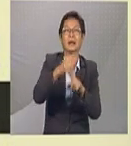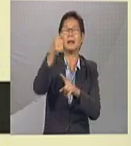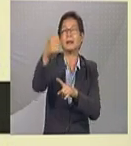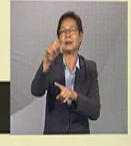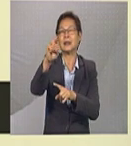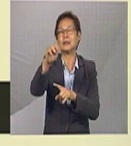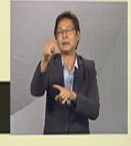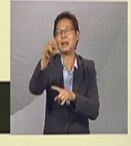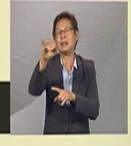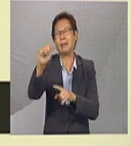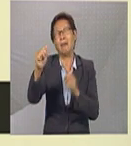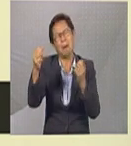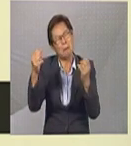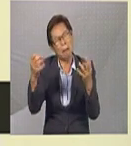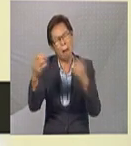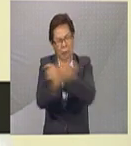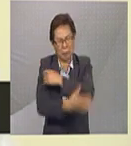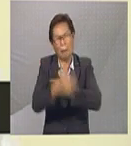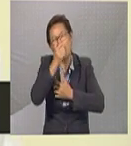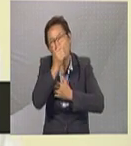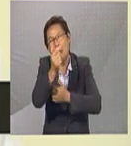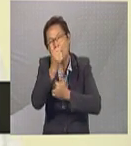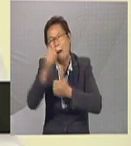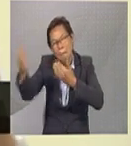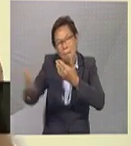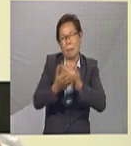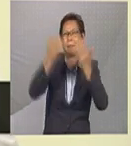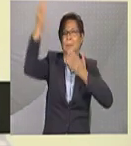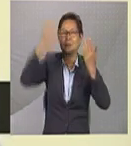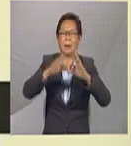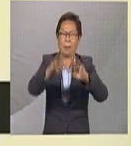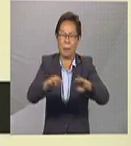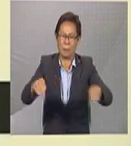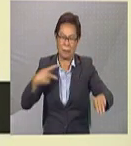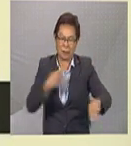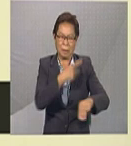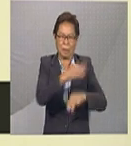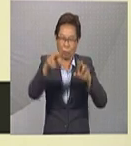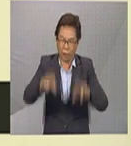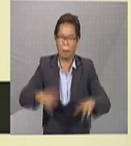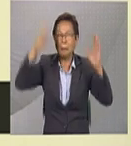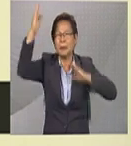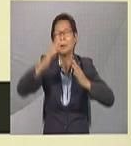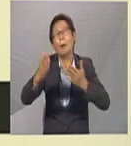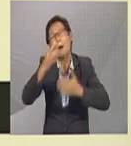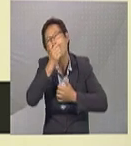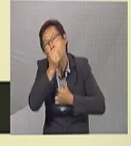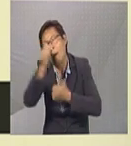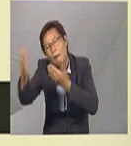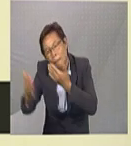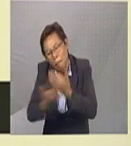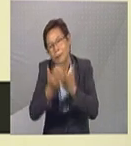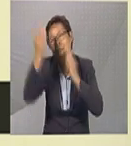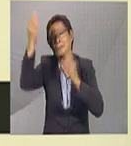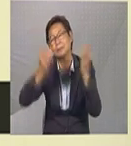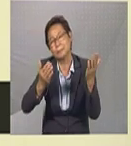macam-macam. Banyak negara yang berminat untuk balik, pelajar-pelajar kita dan rakyat kita berminat untuk balik ke negara